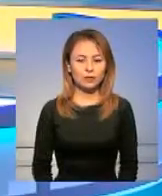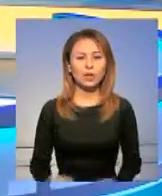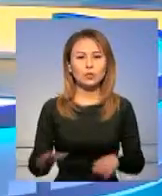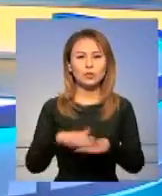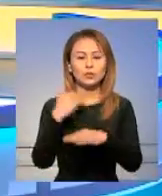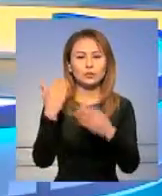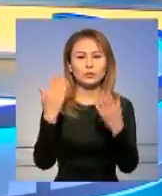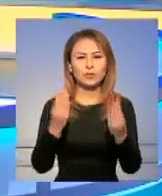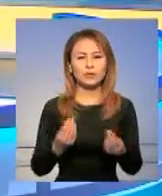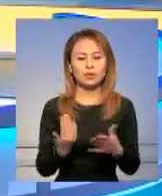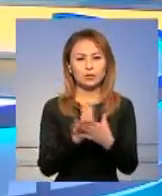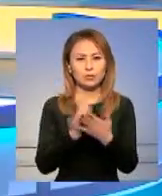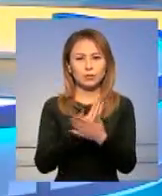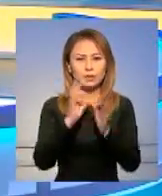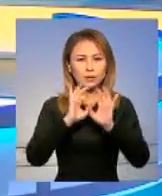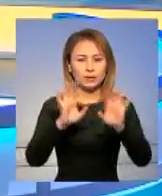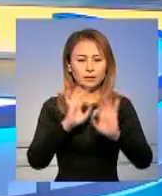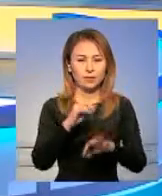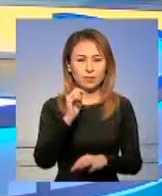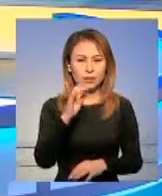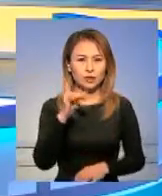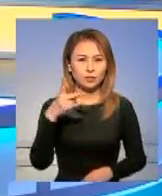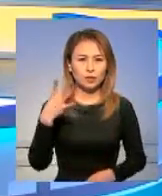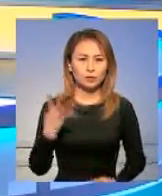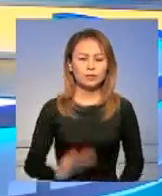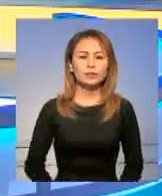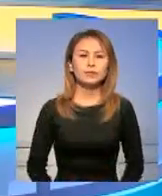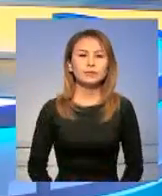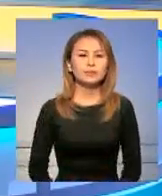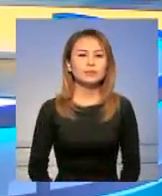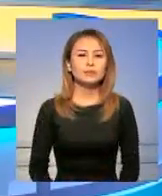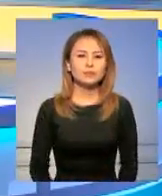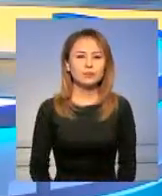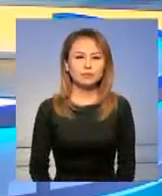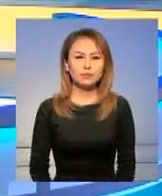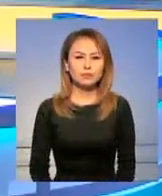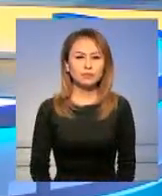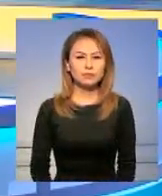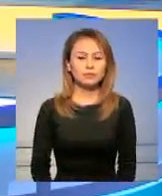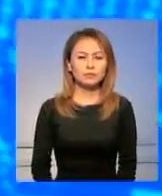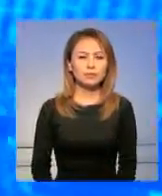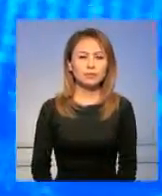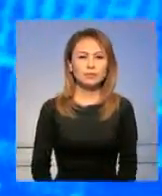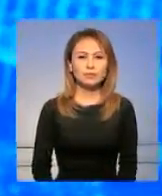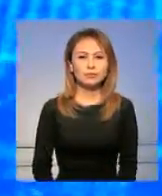Қайырлы күн, басты ақпарат арнау жұмысын жалғастырады. Студияда Марал Байғыра, сурда аудармашы Жанбота Сәрсенбаева.